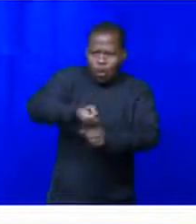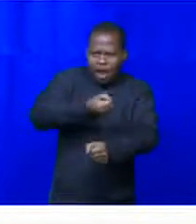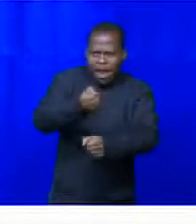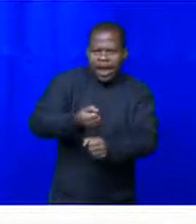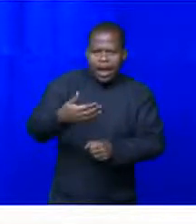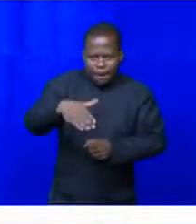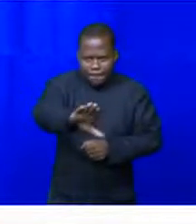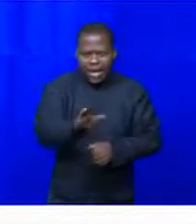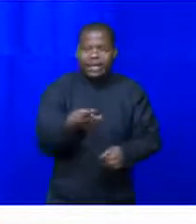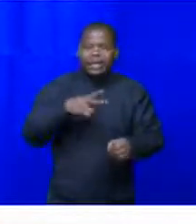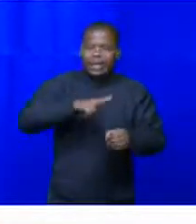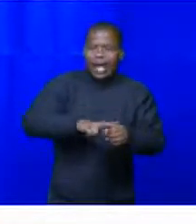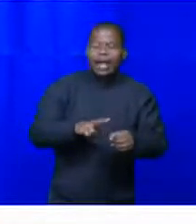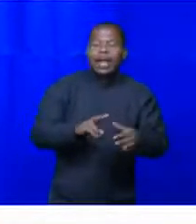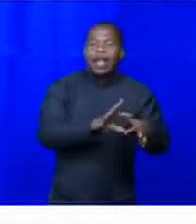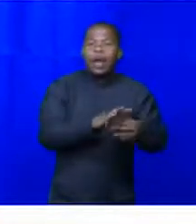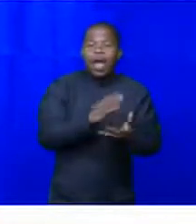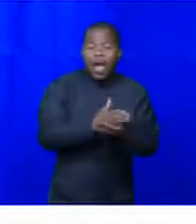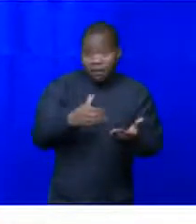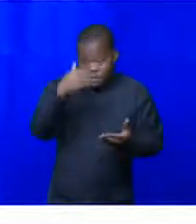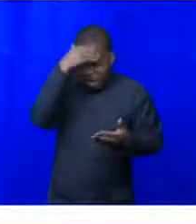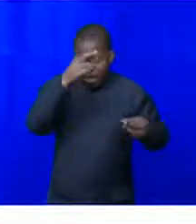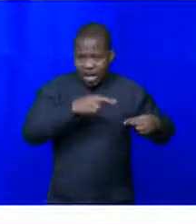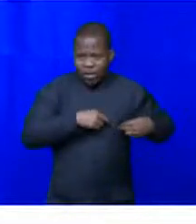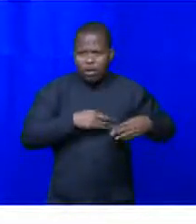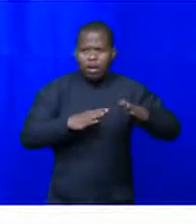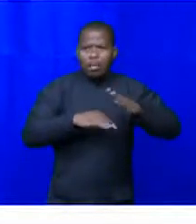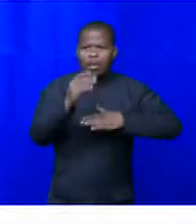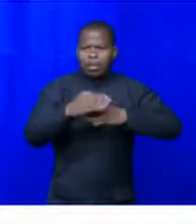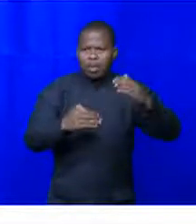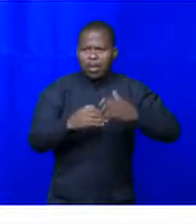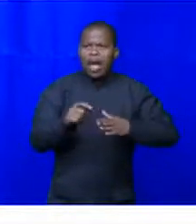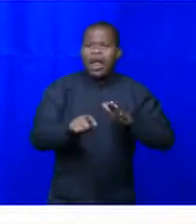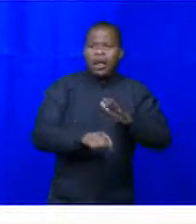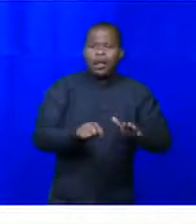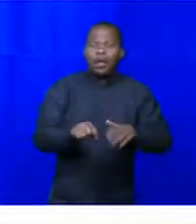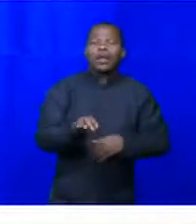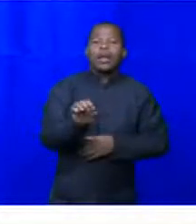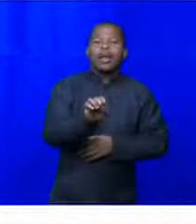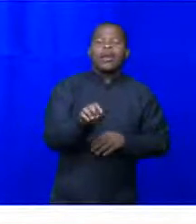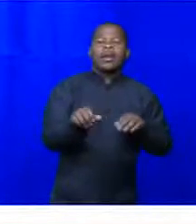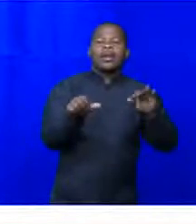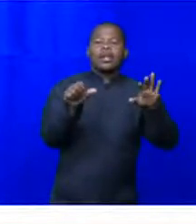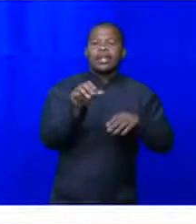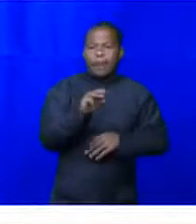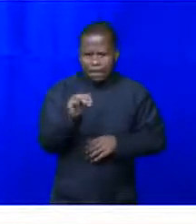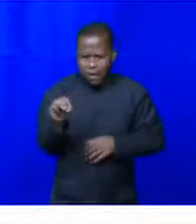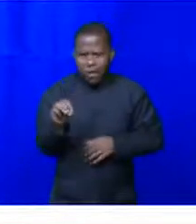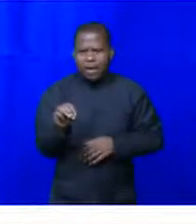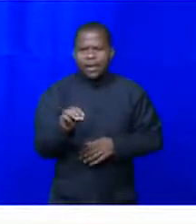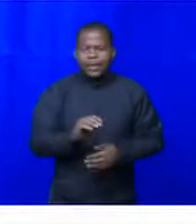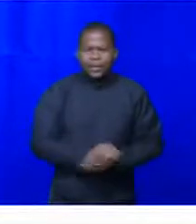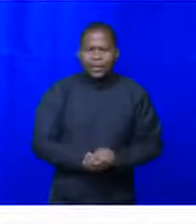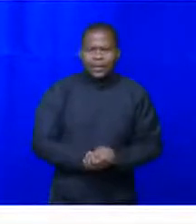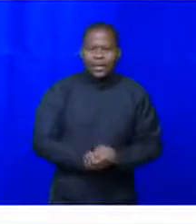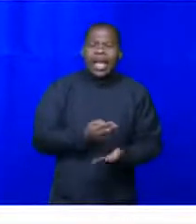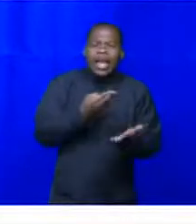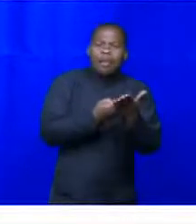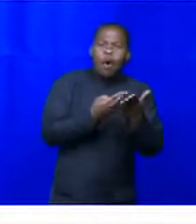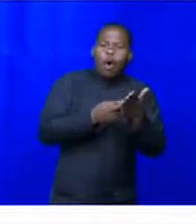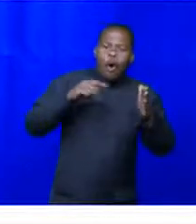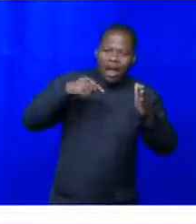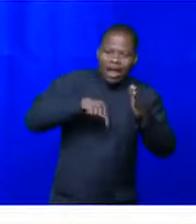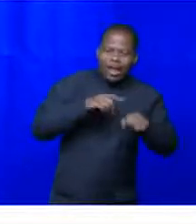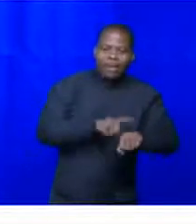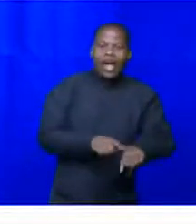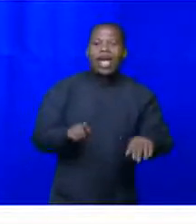lomsebenzi ngekusho kuliphiko lwa micro projects ubide imali etigitsi letisithupha demalangeni 6 million umbiko lophelele